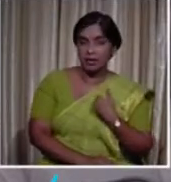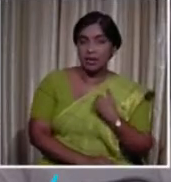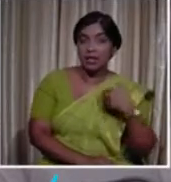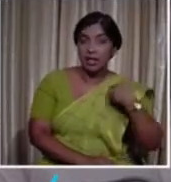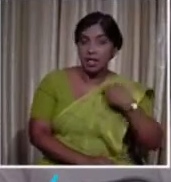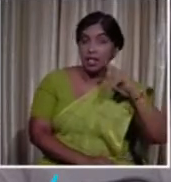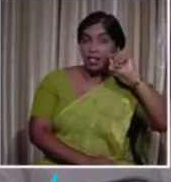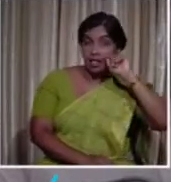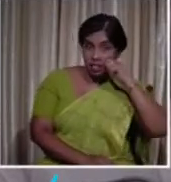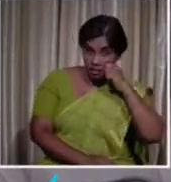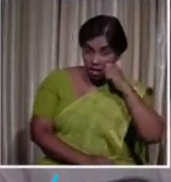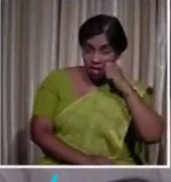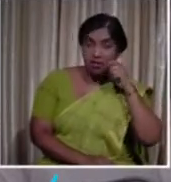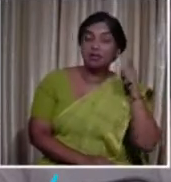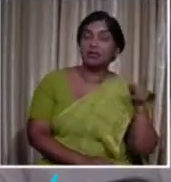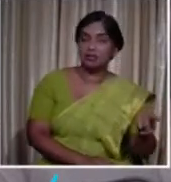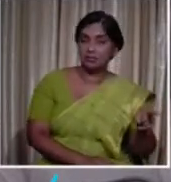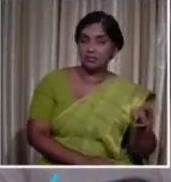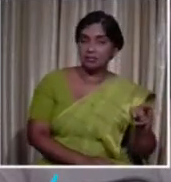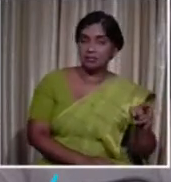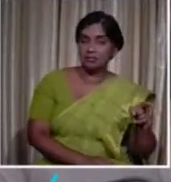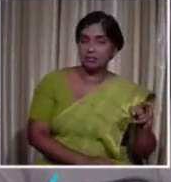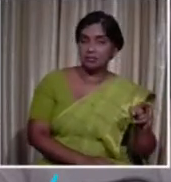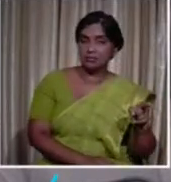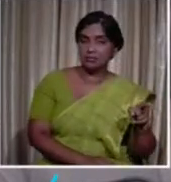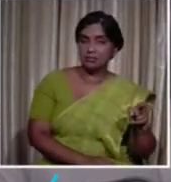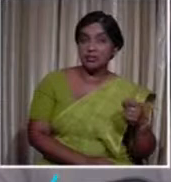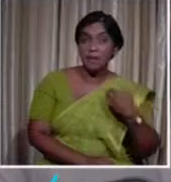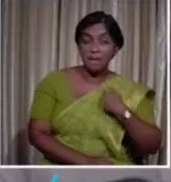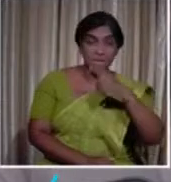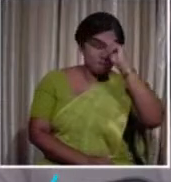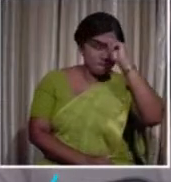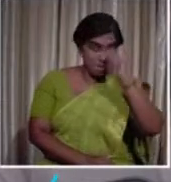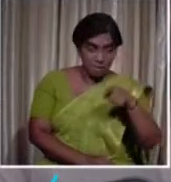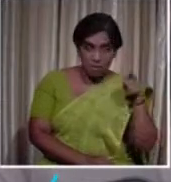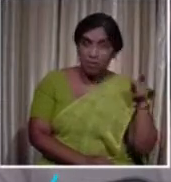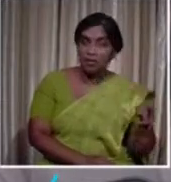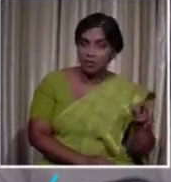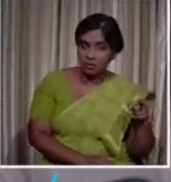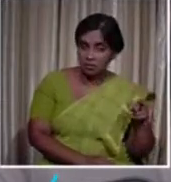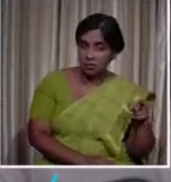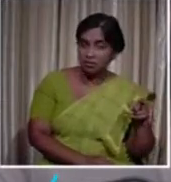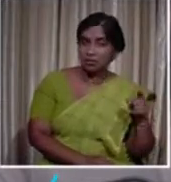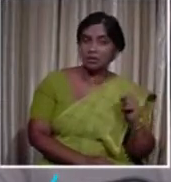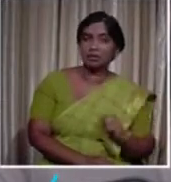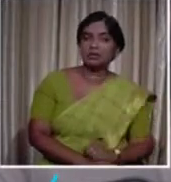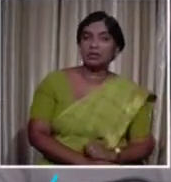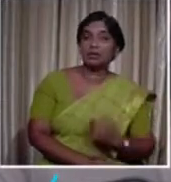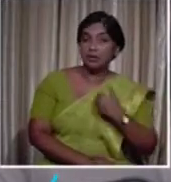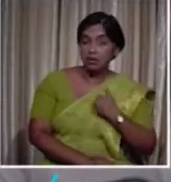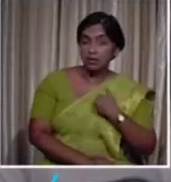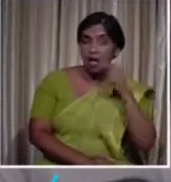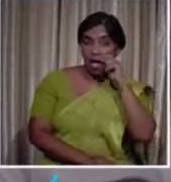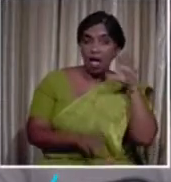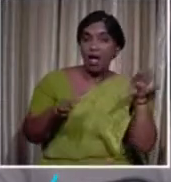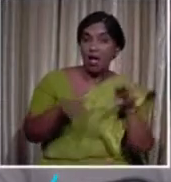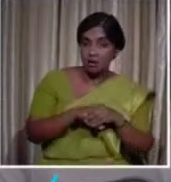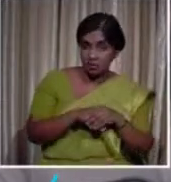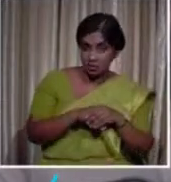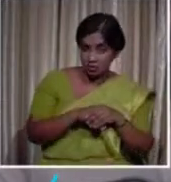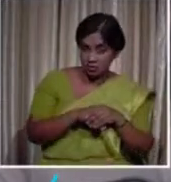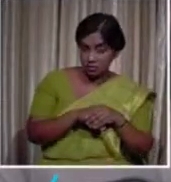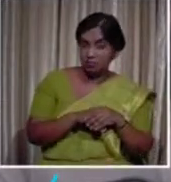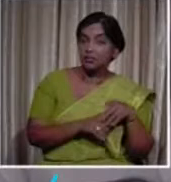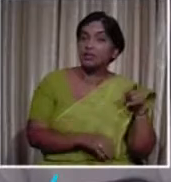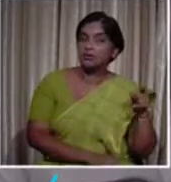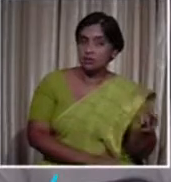මගේ පියා විජේරත්න බණ්ඩා මැතිතුමාගේවත් මගේ මාමණ්ඩි පීබී කවිරත්න මැතිතුමාගේවත් මගේ ස්වාමින් පුරුෂයා සංජීව